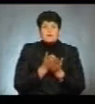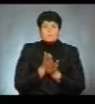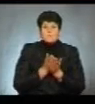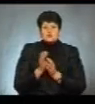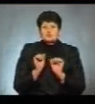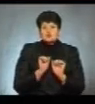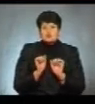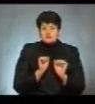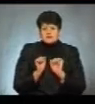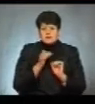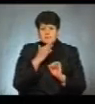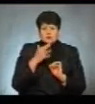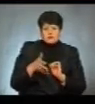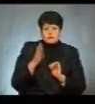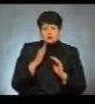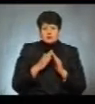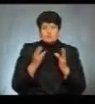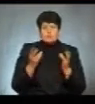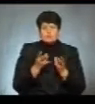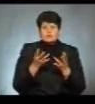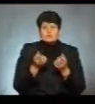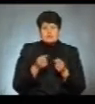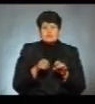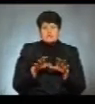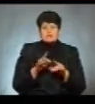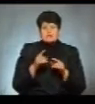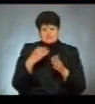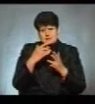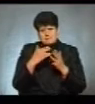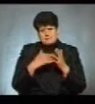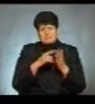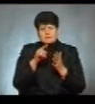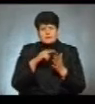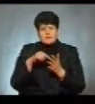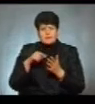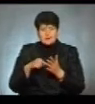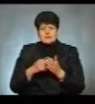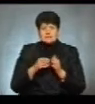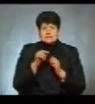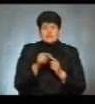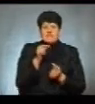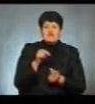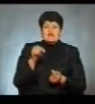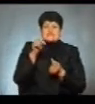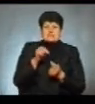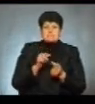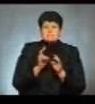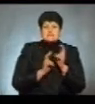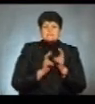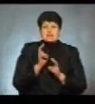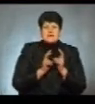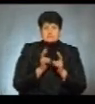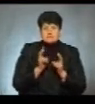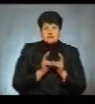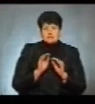управління багатоквартирного будинку необхідно прийняти рішення з наступних питань. Є перелік питань. Серед них це визначення підприємства, яке